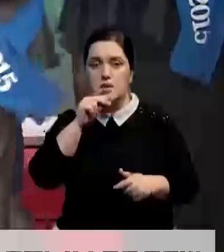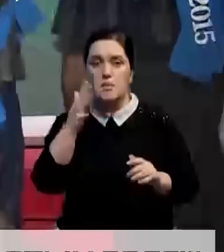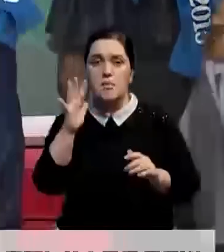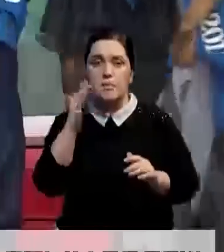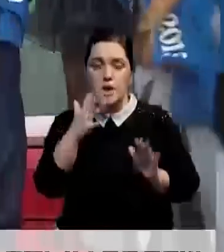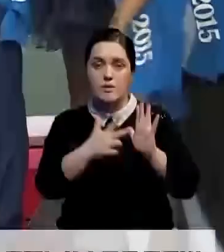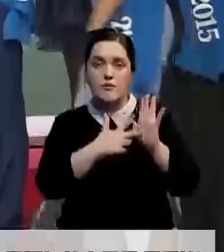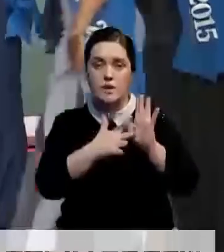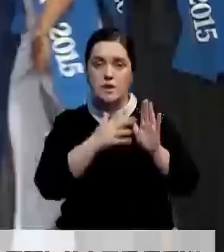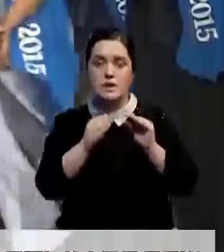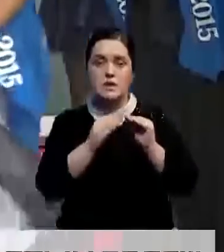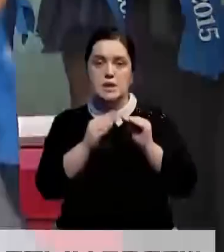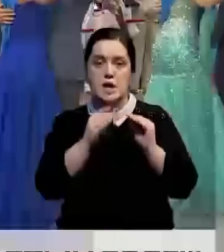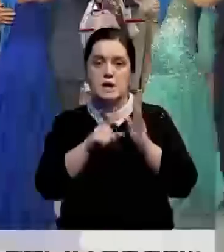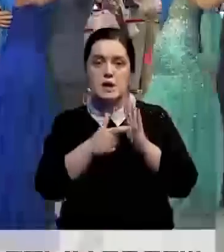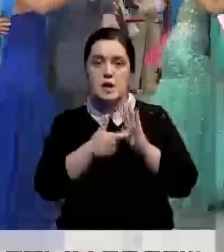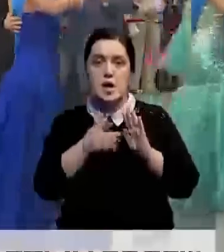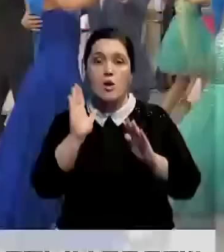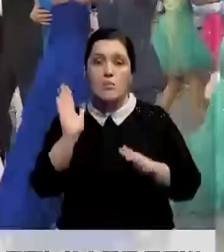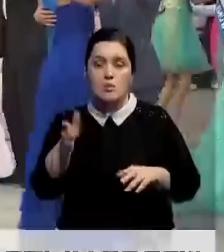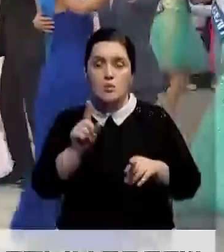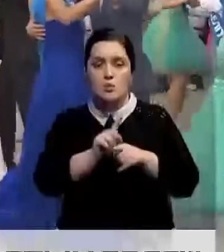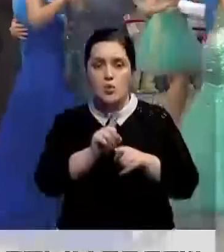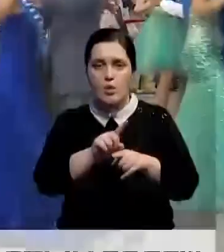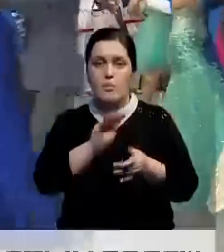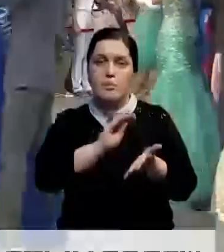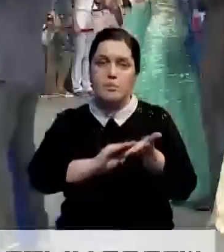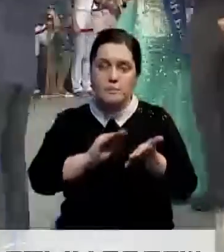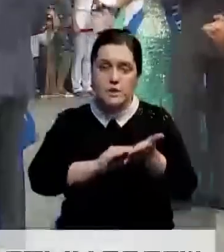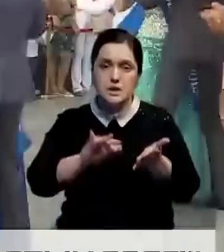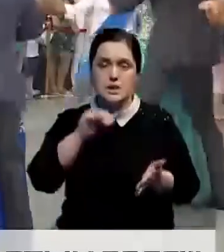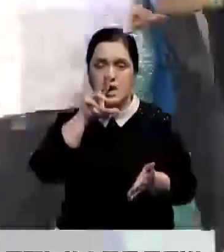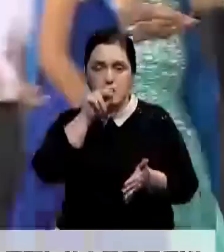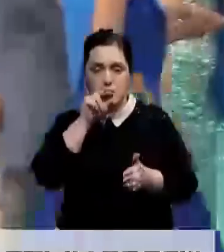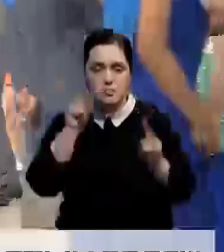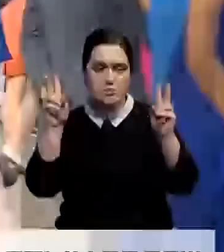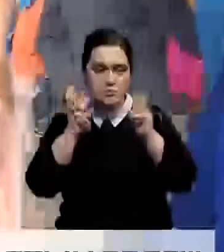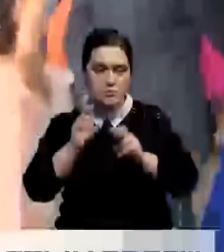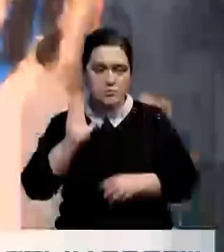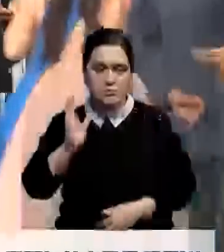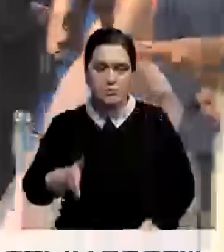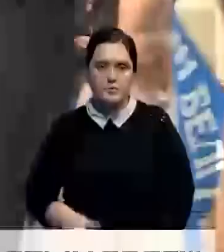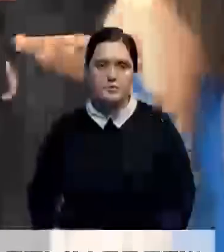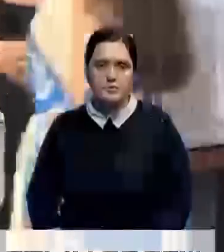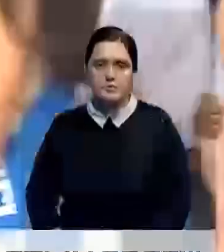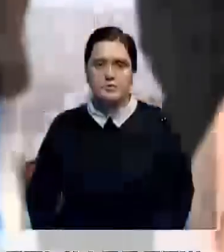в 5-8 и в 10 классах. Его будут проводить как в устной, так и в письменной